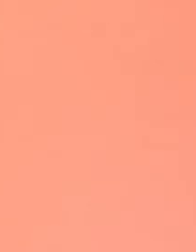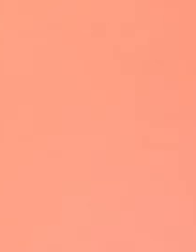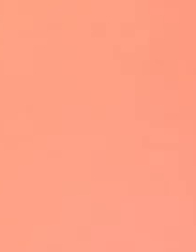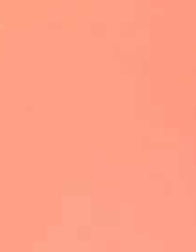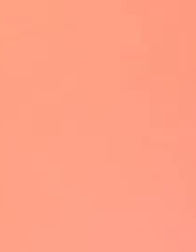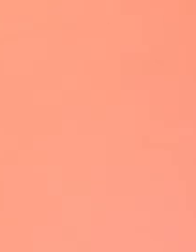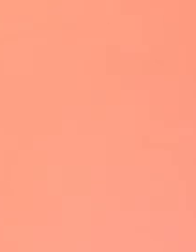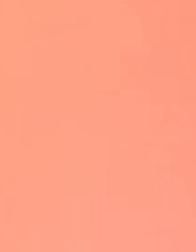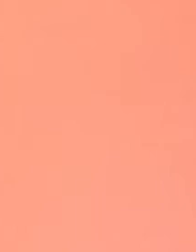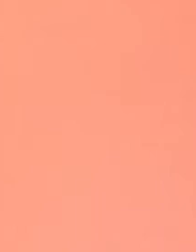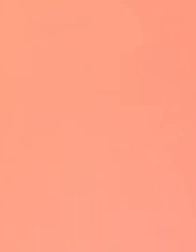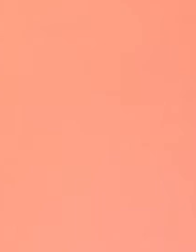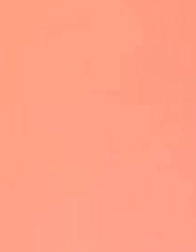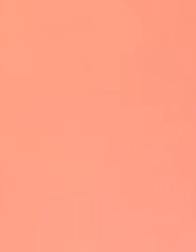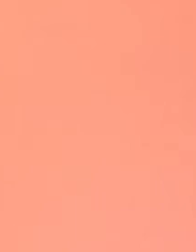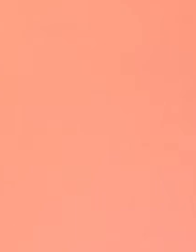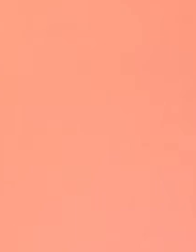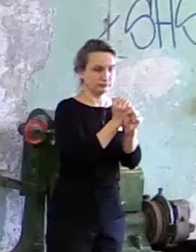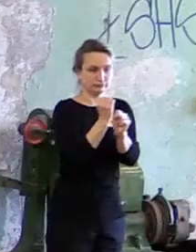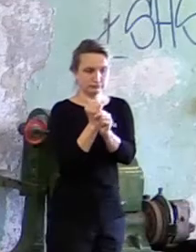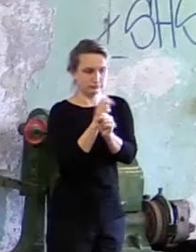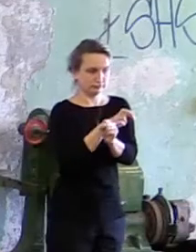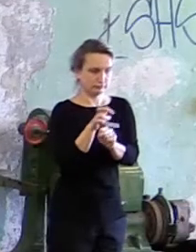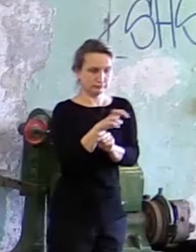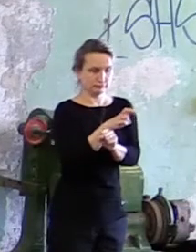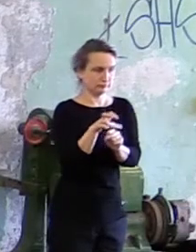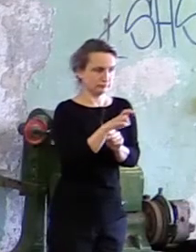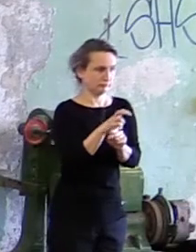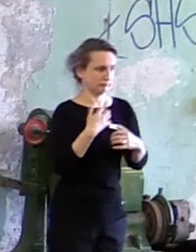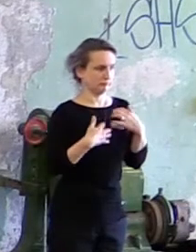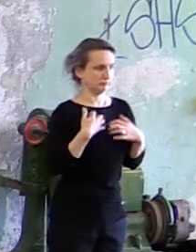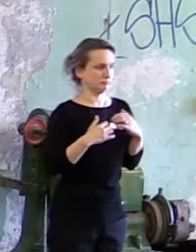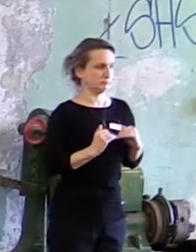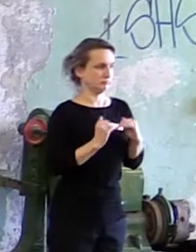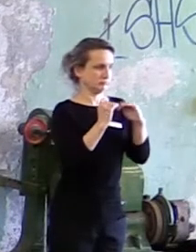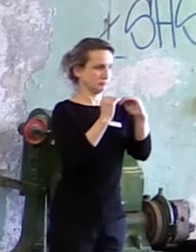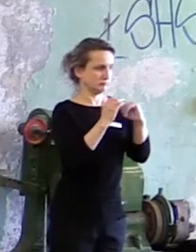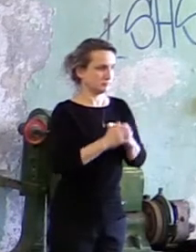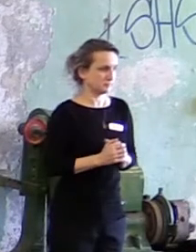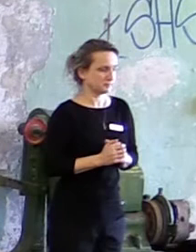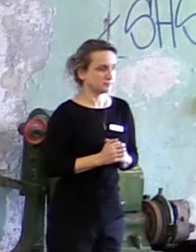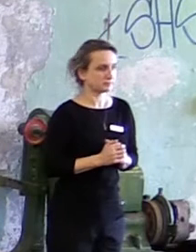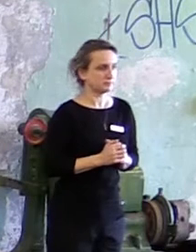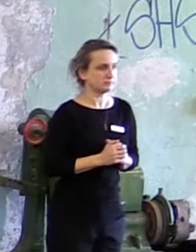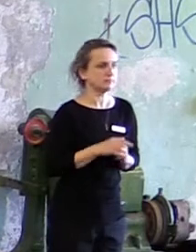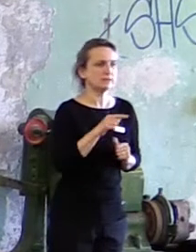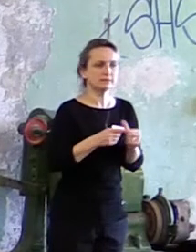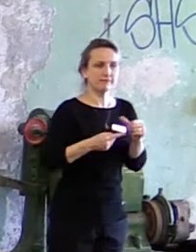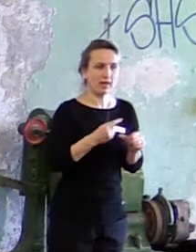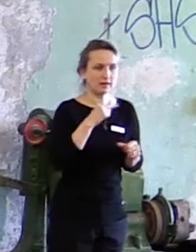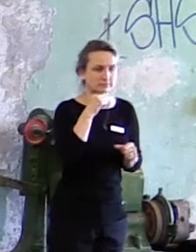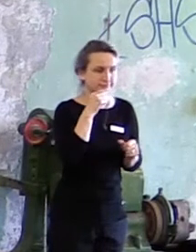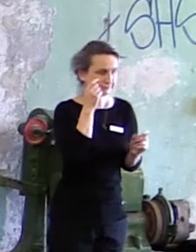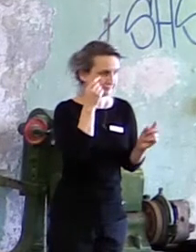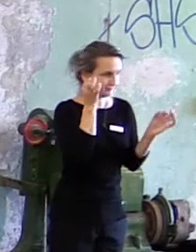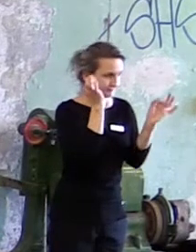seda hüplemist seal sooritama. Siis räägitakse sellisest asjast nagu tahtmatu tähelepanematus,